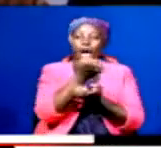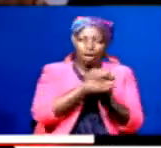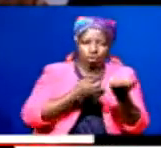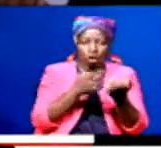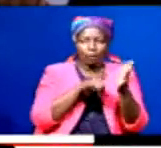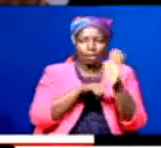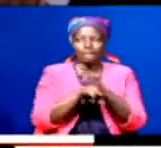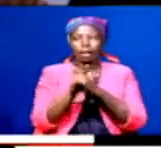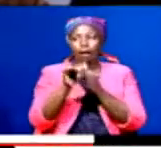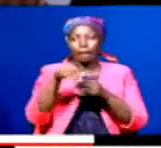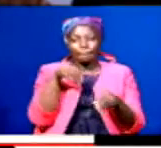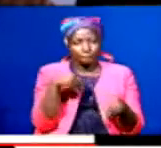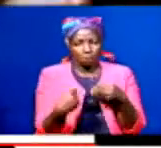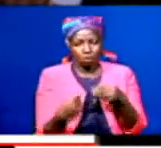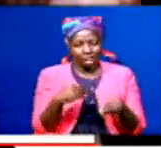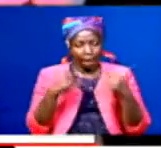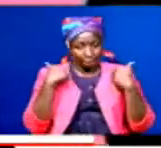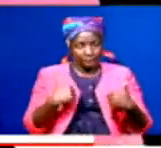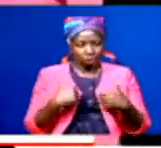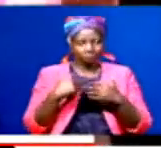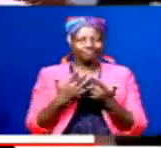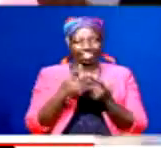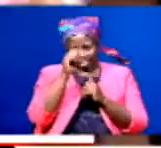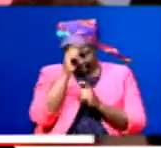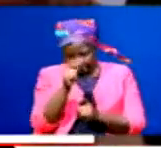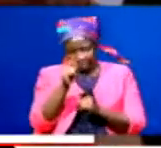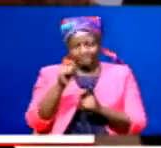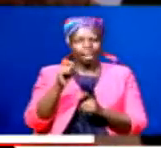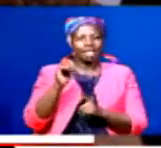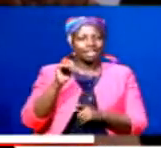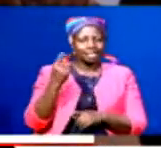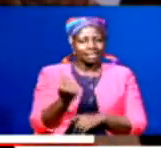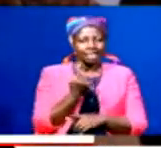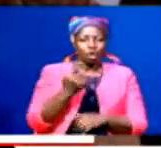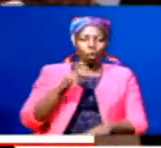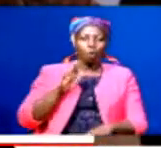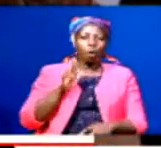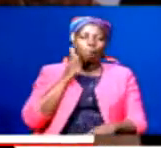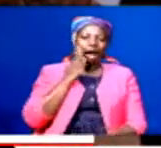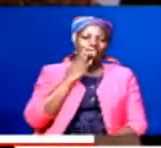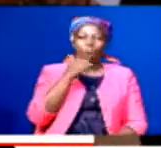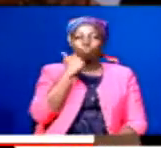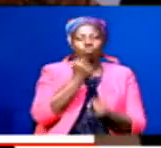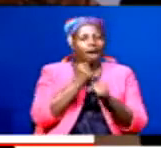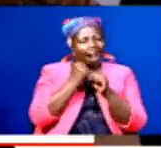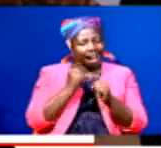And I salute the single mothers ambaye wanasumbukana kueducate watoto yao.